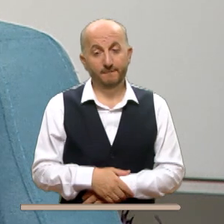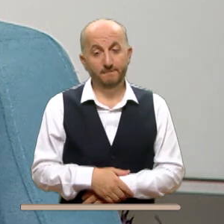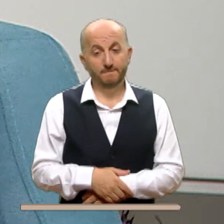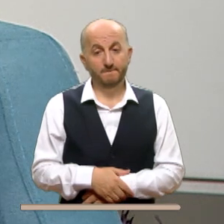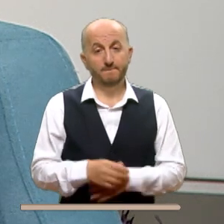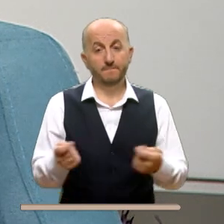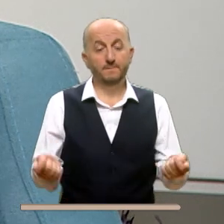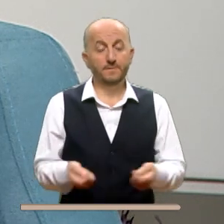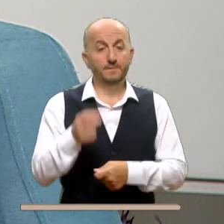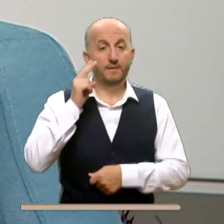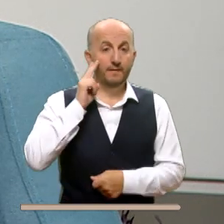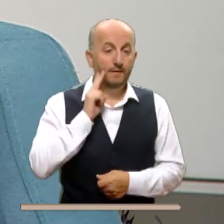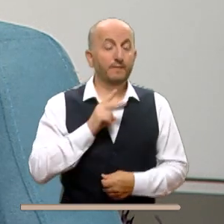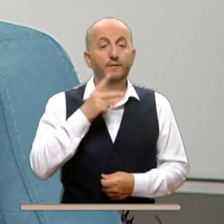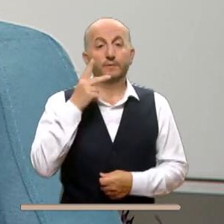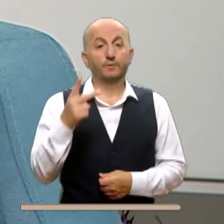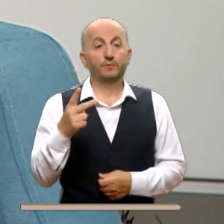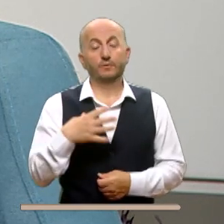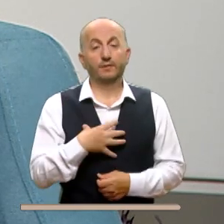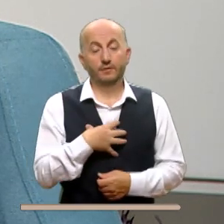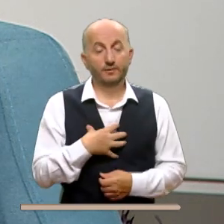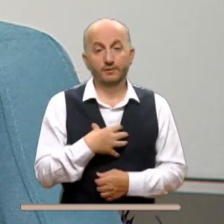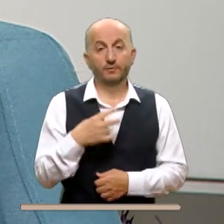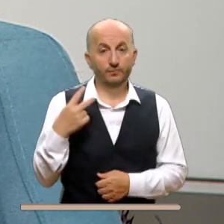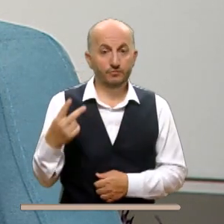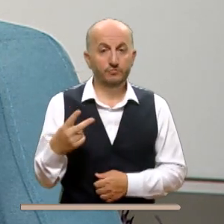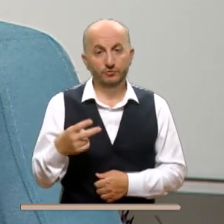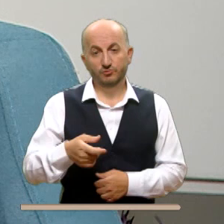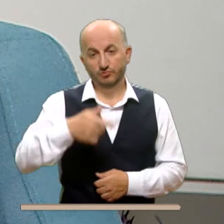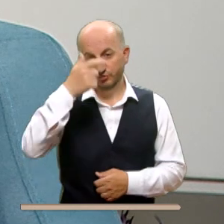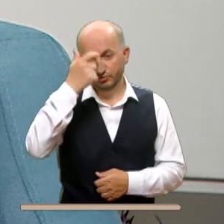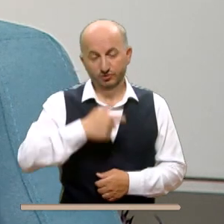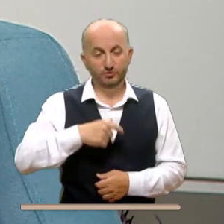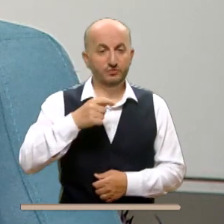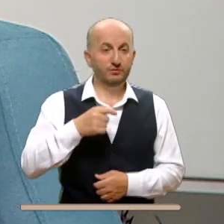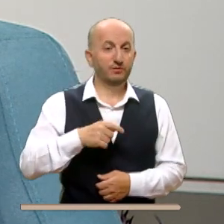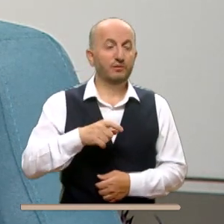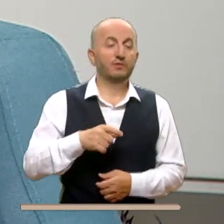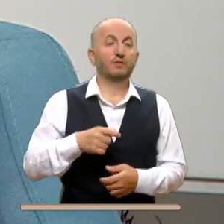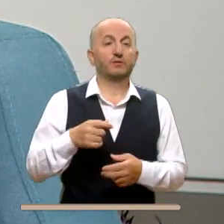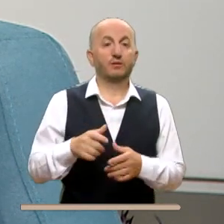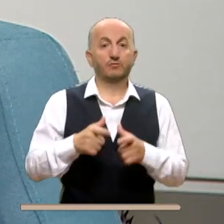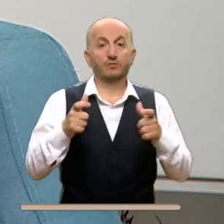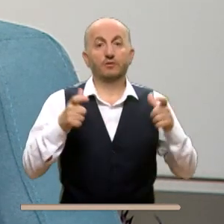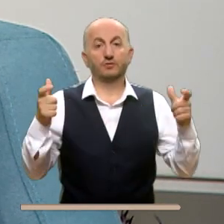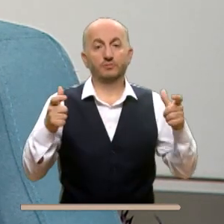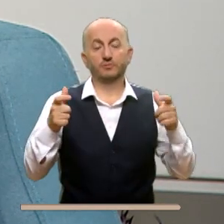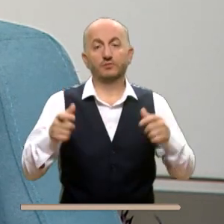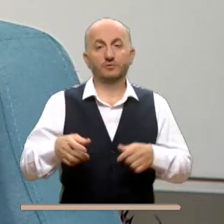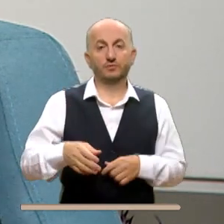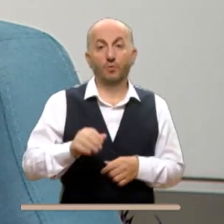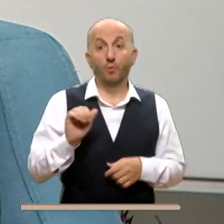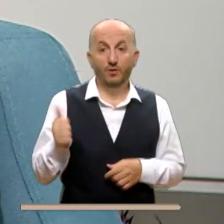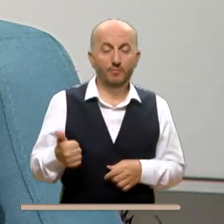işin ahlaki boyutu, dini boyutu, şahsiyet, kişisel karakter gelişimi kesinlikle